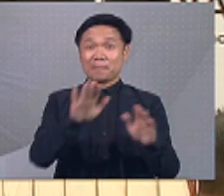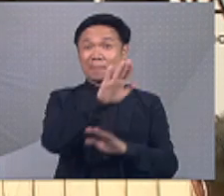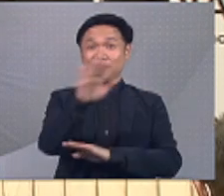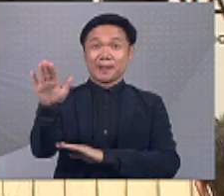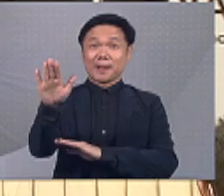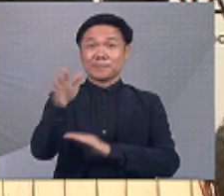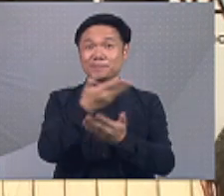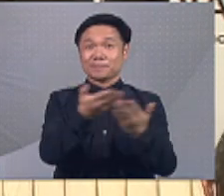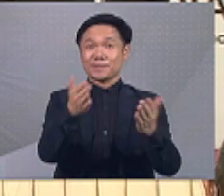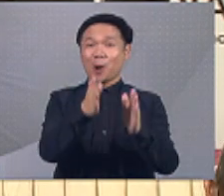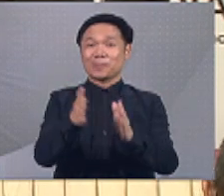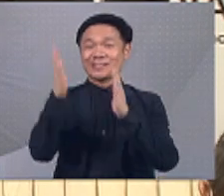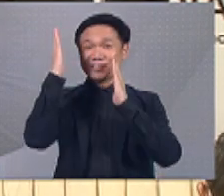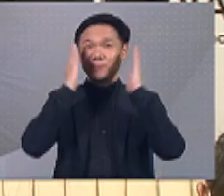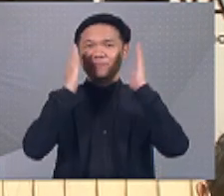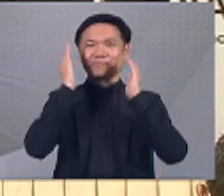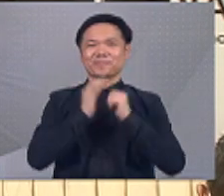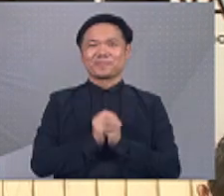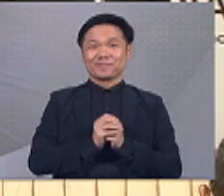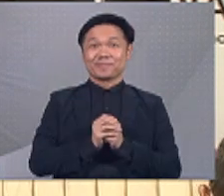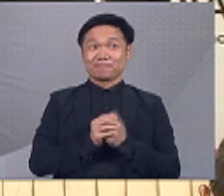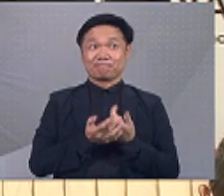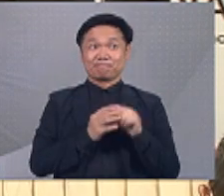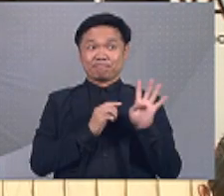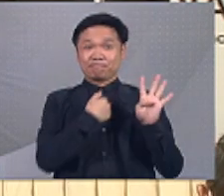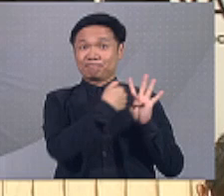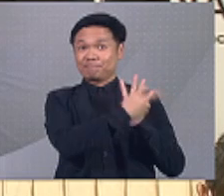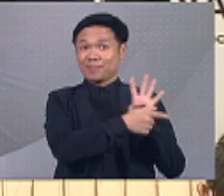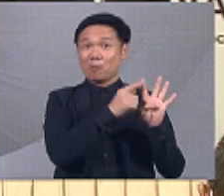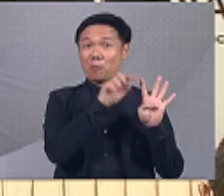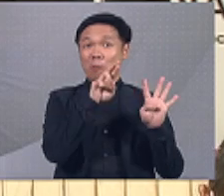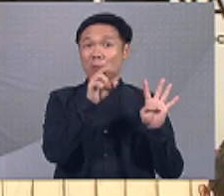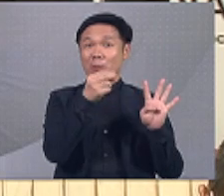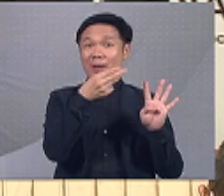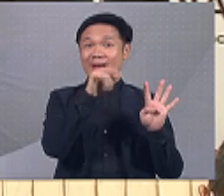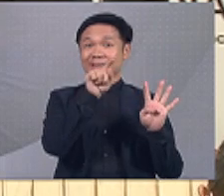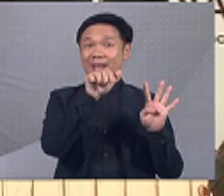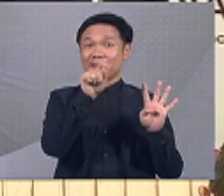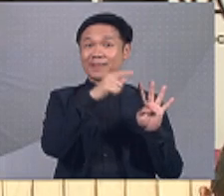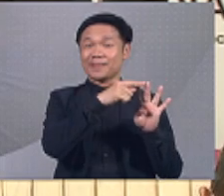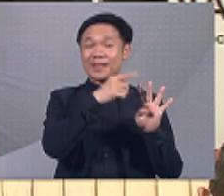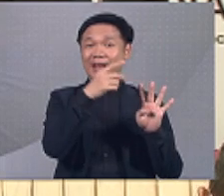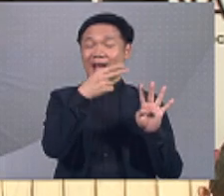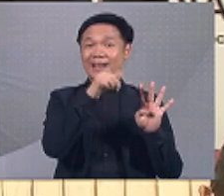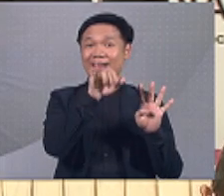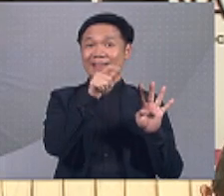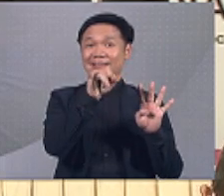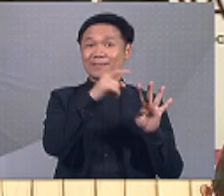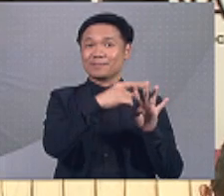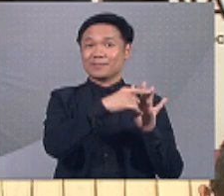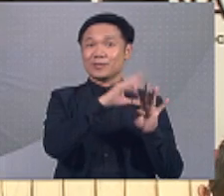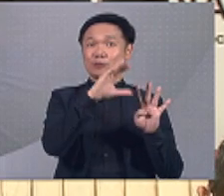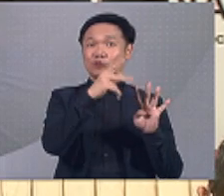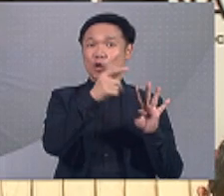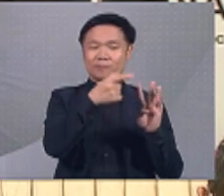rakyat Malaysia bersama dengan saya petani lada tour dokter website dokter Nurhayati Rusli dan juga Dokter